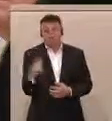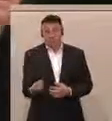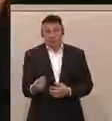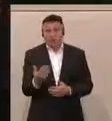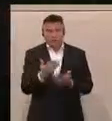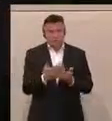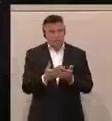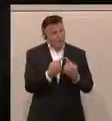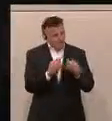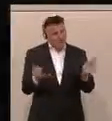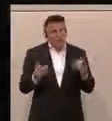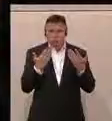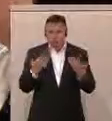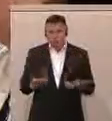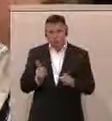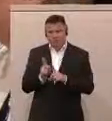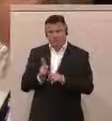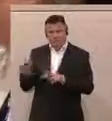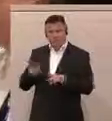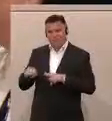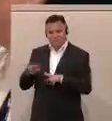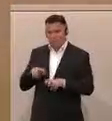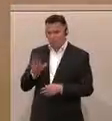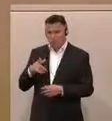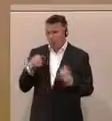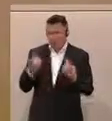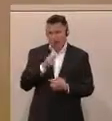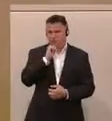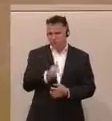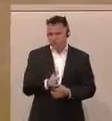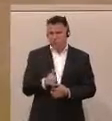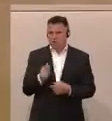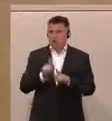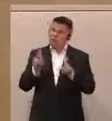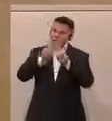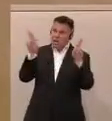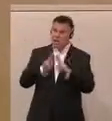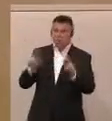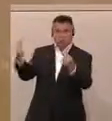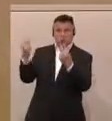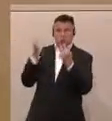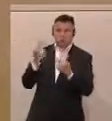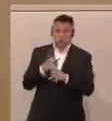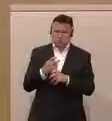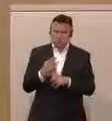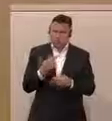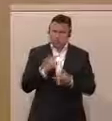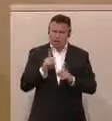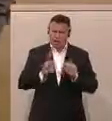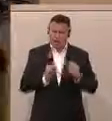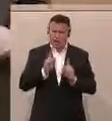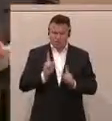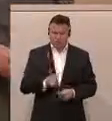zeigen, dass wir nicht so sind, wie das in der Öffentlichkeit, in der internationalen Öffentlichkeit den Augenschein macht. Danke.